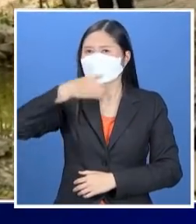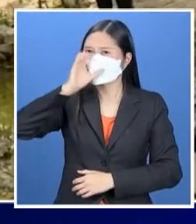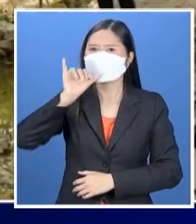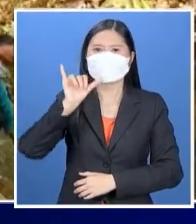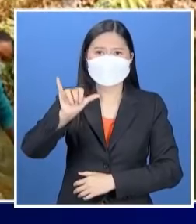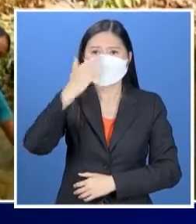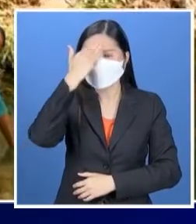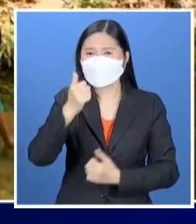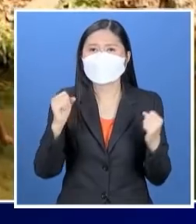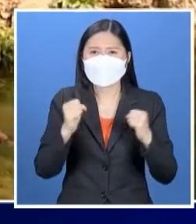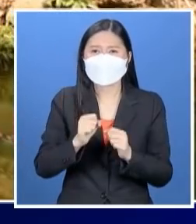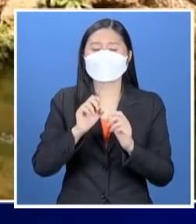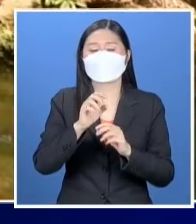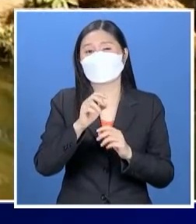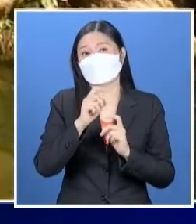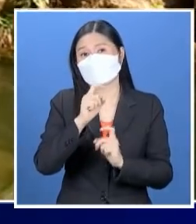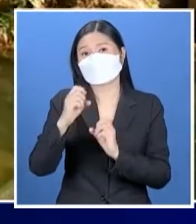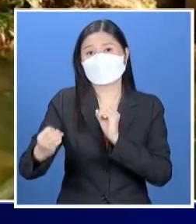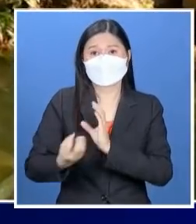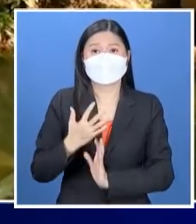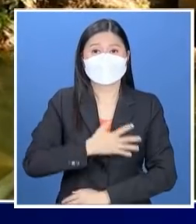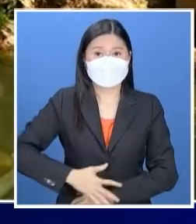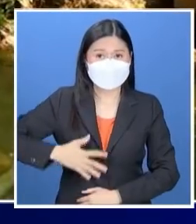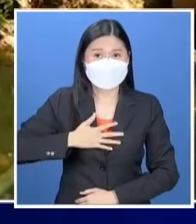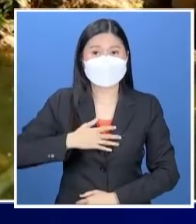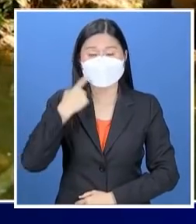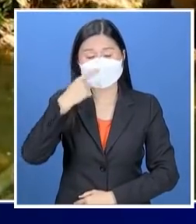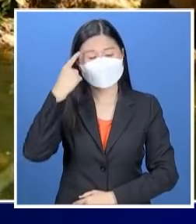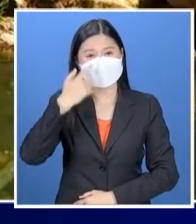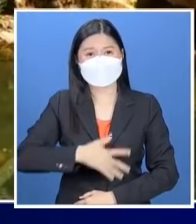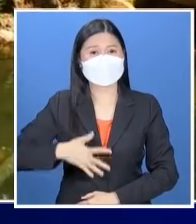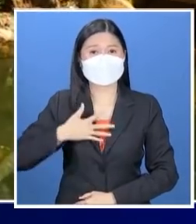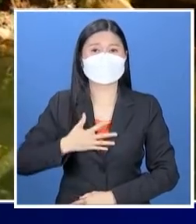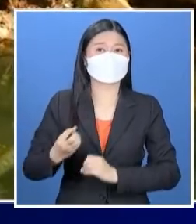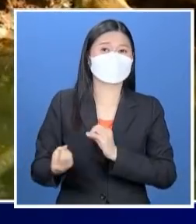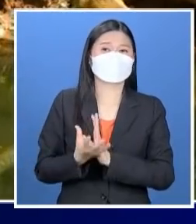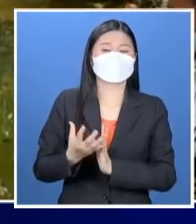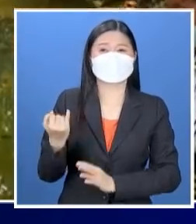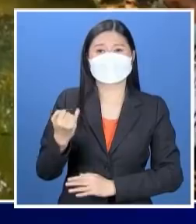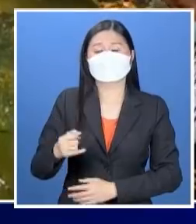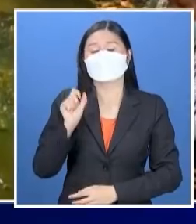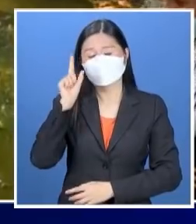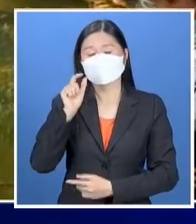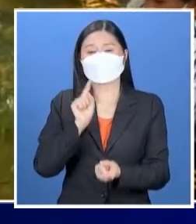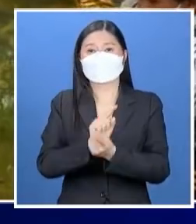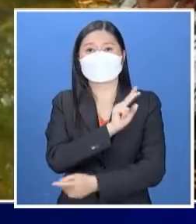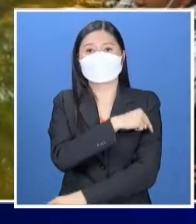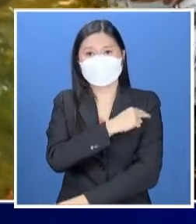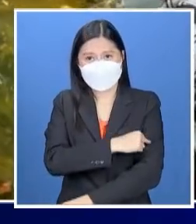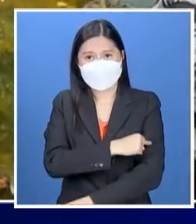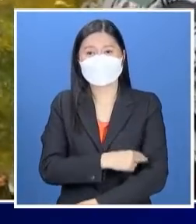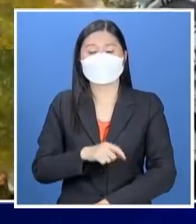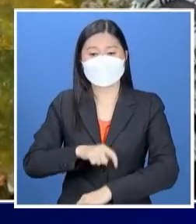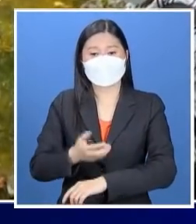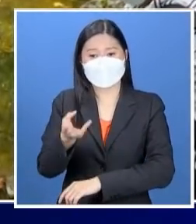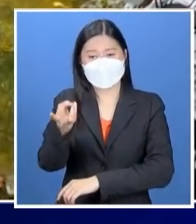มกินเพราะกลัวว่าจะมีอาการผิดปกติส่วนใครที่ผิดปกติไปแล้วรีบไปหาหมอให้เร็วที่สุดแล้วก็ขอเวล